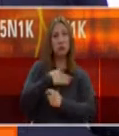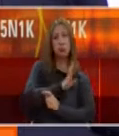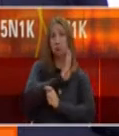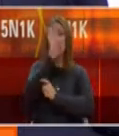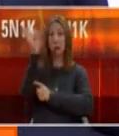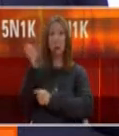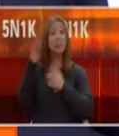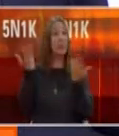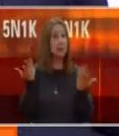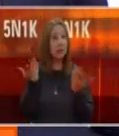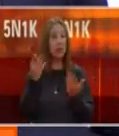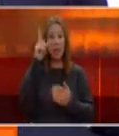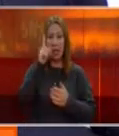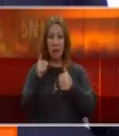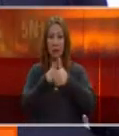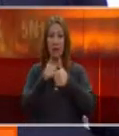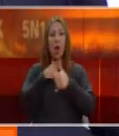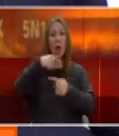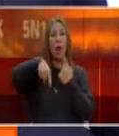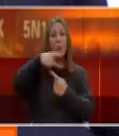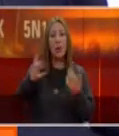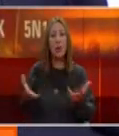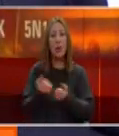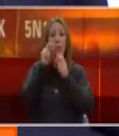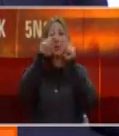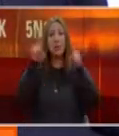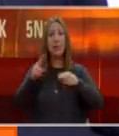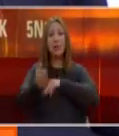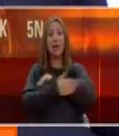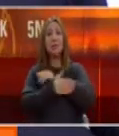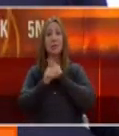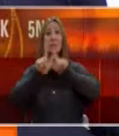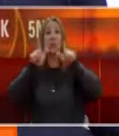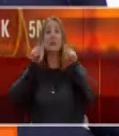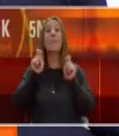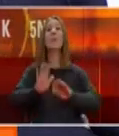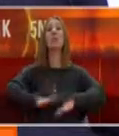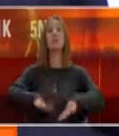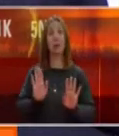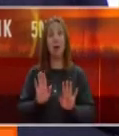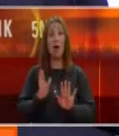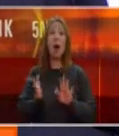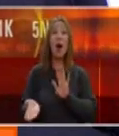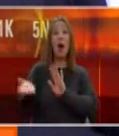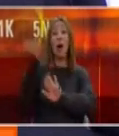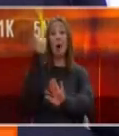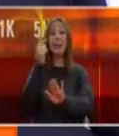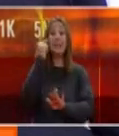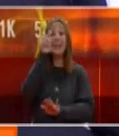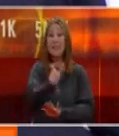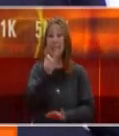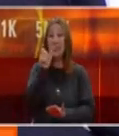çalıştık. Şöyle, biliyorsunuz ilk başta arama kurtarma için uluslararası yardım çağrısı yapılmadı. Ardından insani